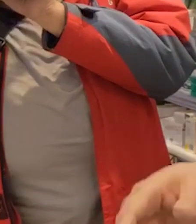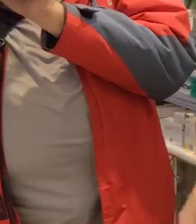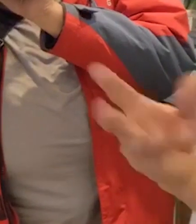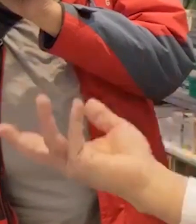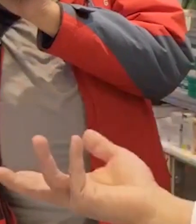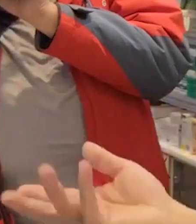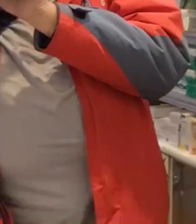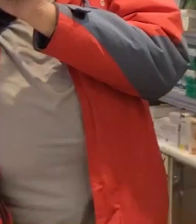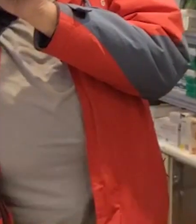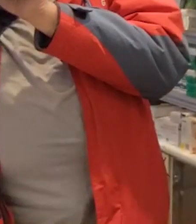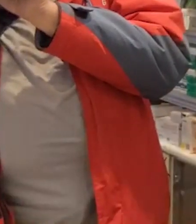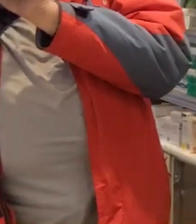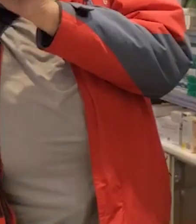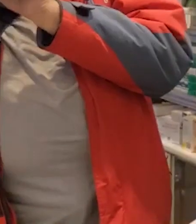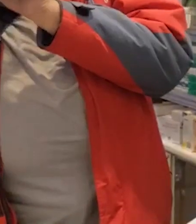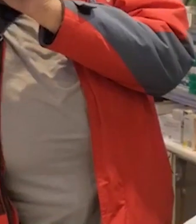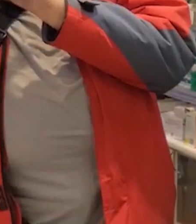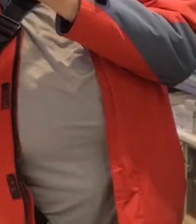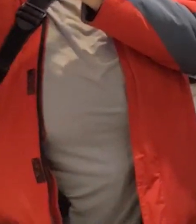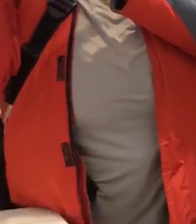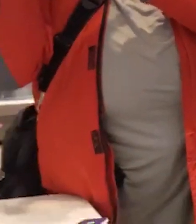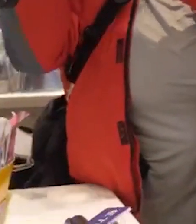师要建议 建议 到 哈，